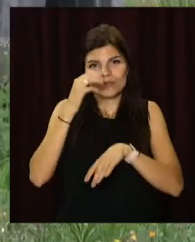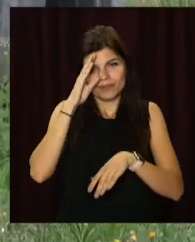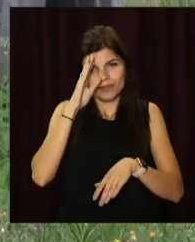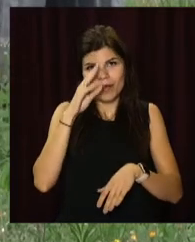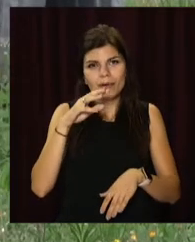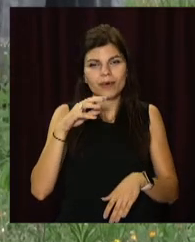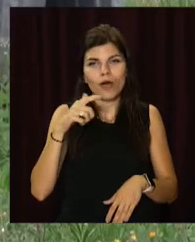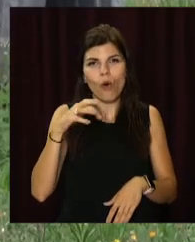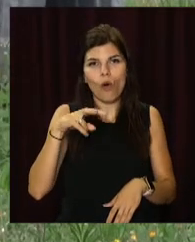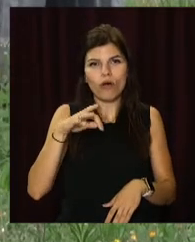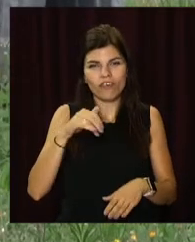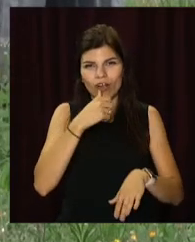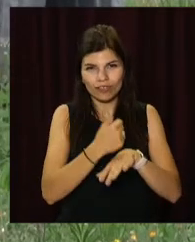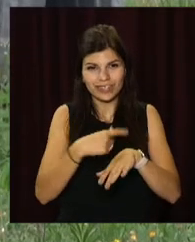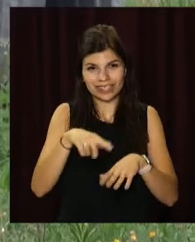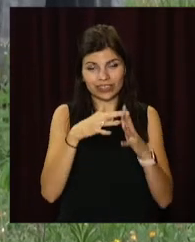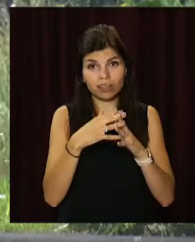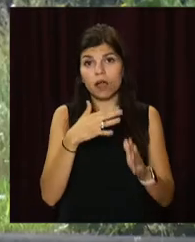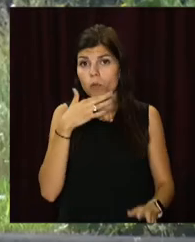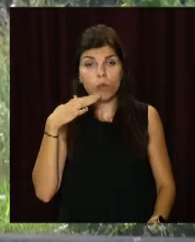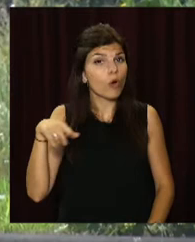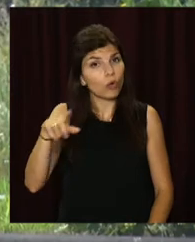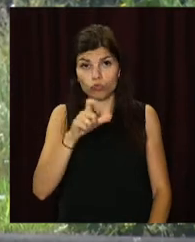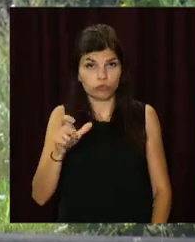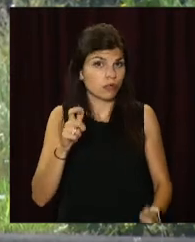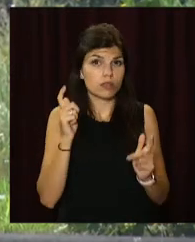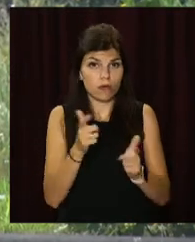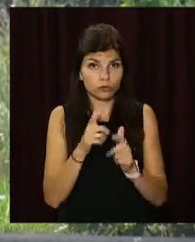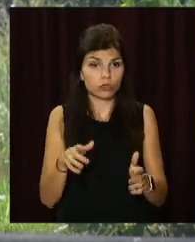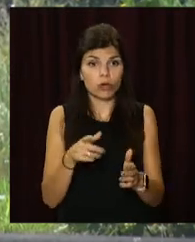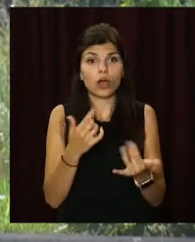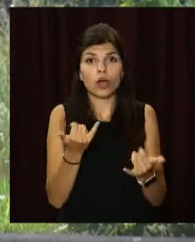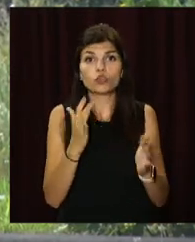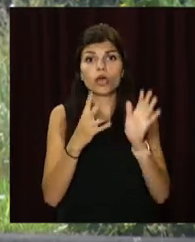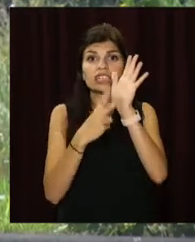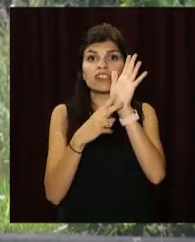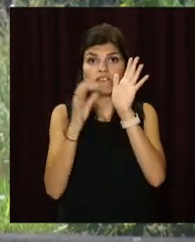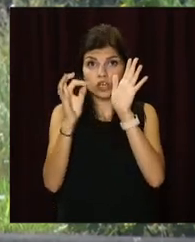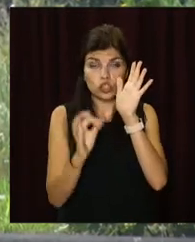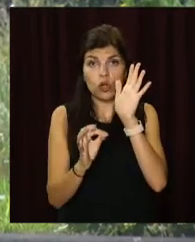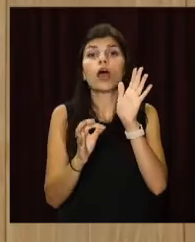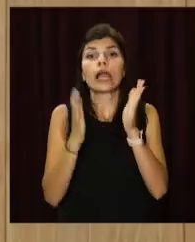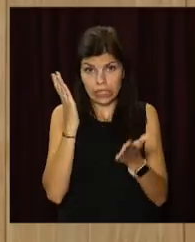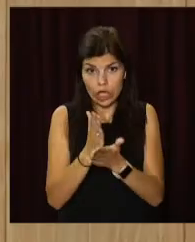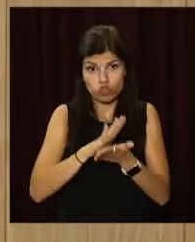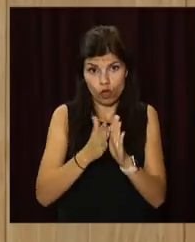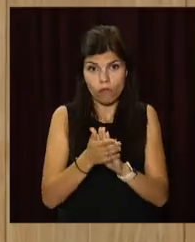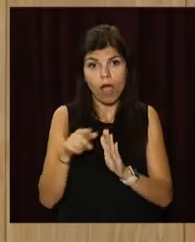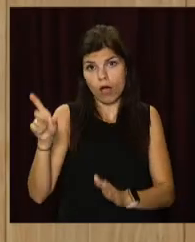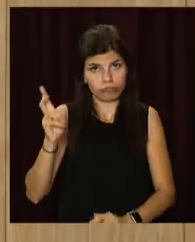громаді 15 тисяч людей. З них договори на вивіз побутових відходів мають всього 70% населення. Сміття-то